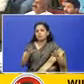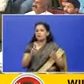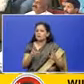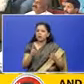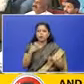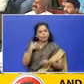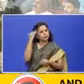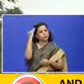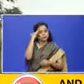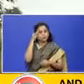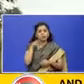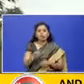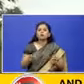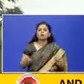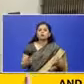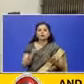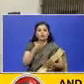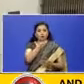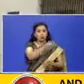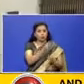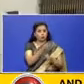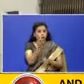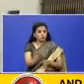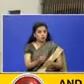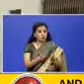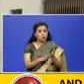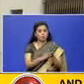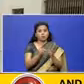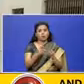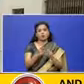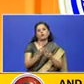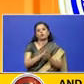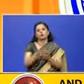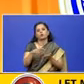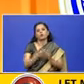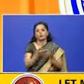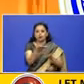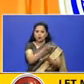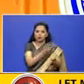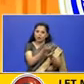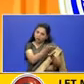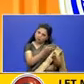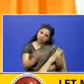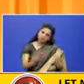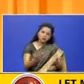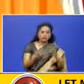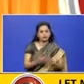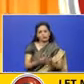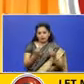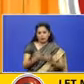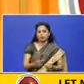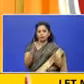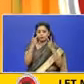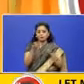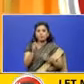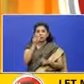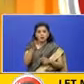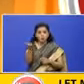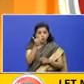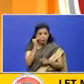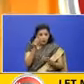इसकी शुरुआत मोढेरा गांव के लोग कर ही चुके हैं। आइए मन की बात के श्रोताओं को